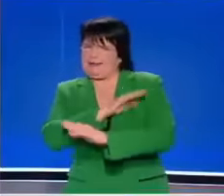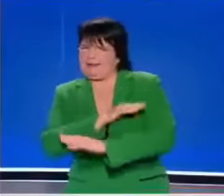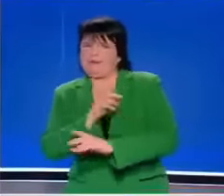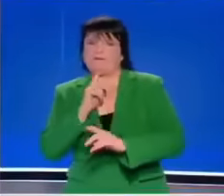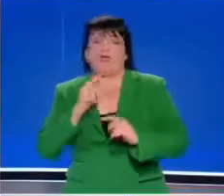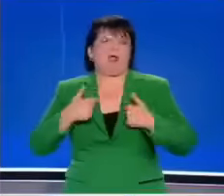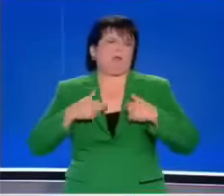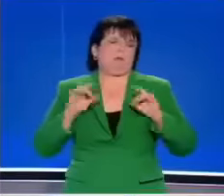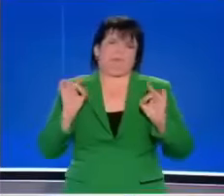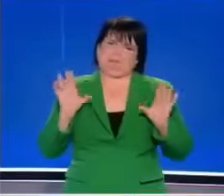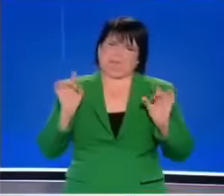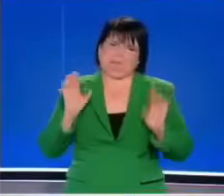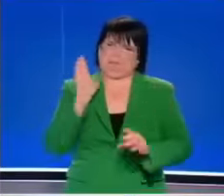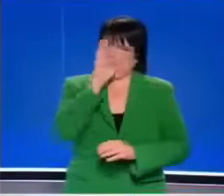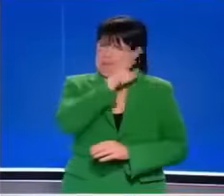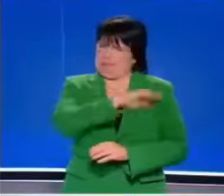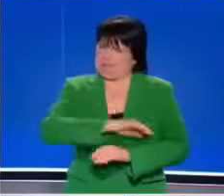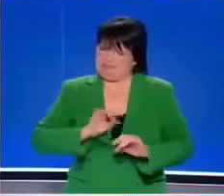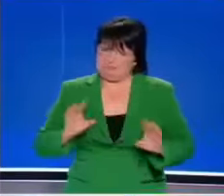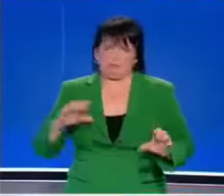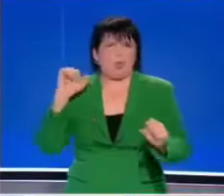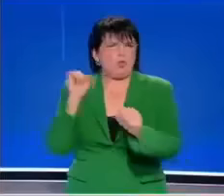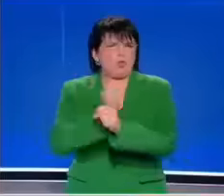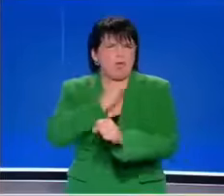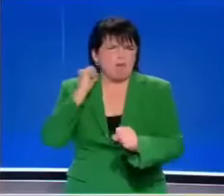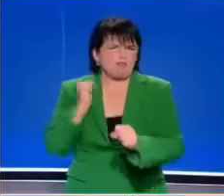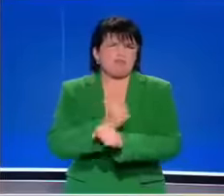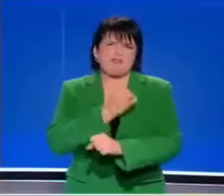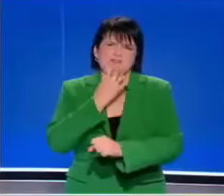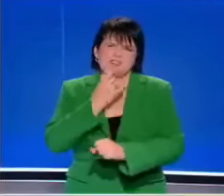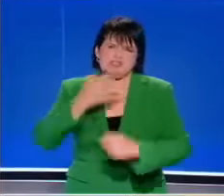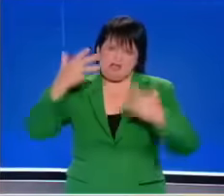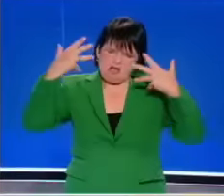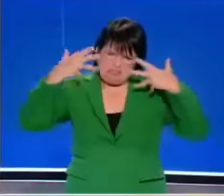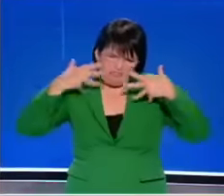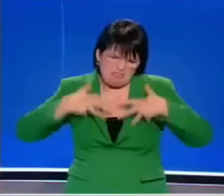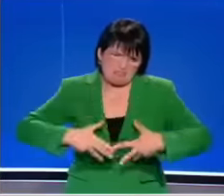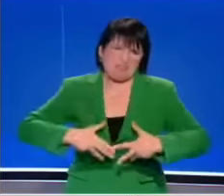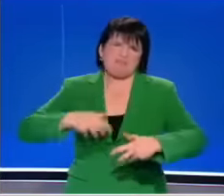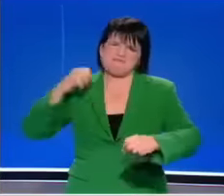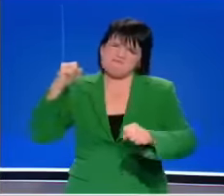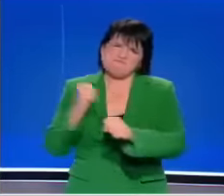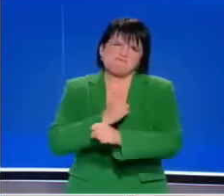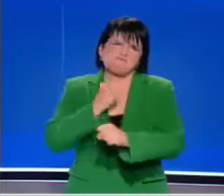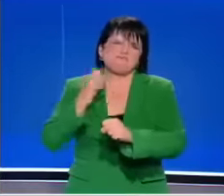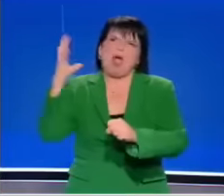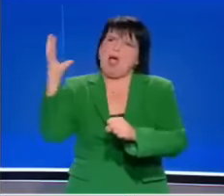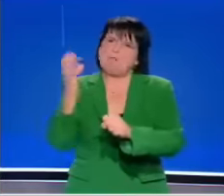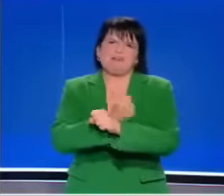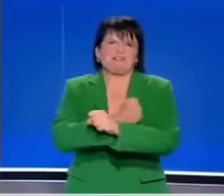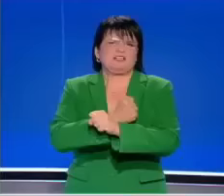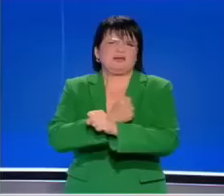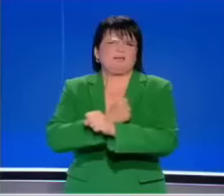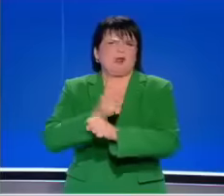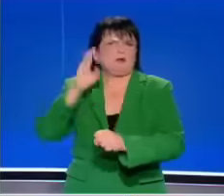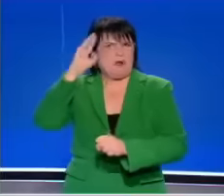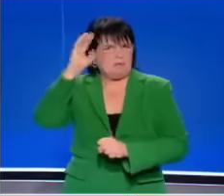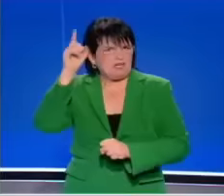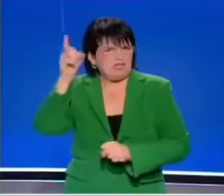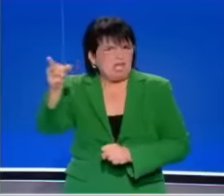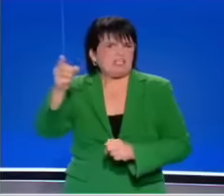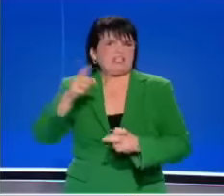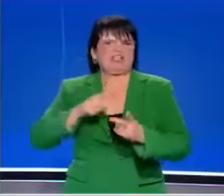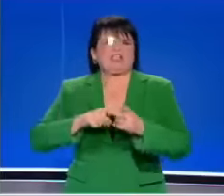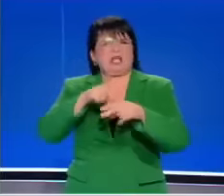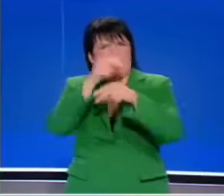προετοιμάζει απολύτως τίποτα έχω δουλέψει τα πάντα έχω ιδρώσει είμαι επιτυχημένος πιστεύω με